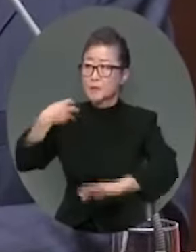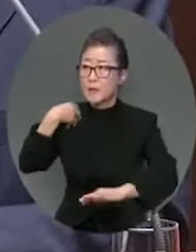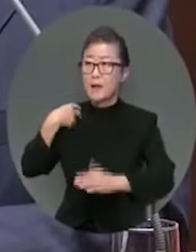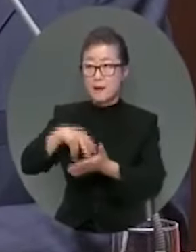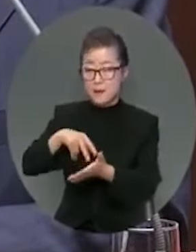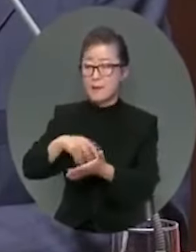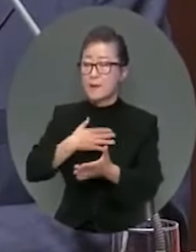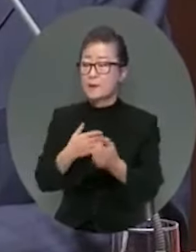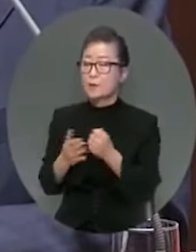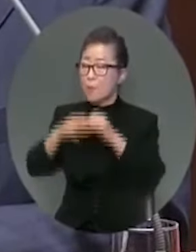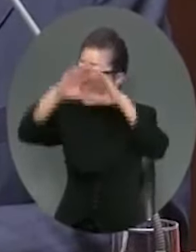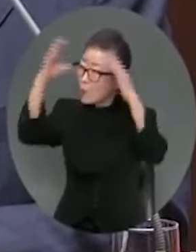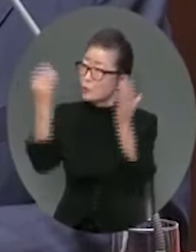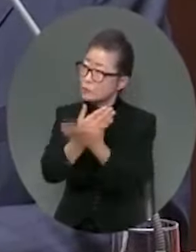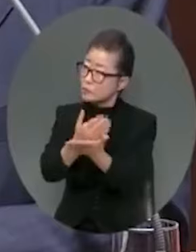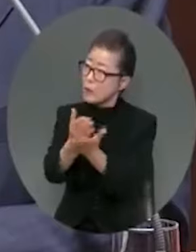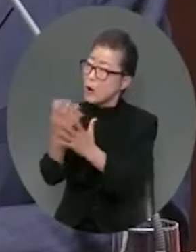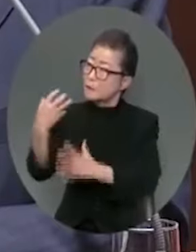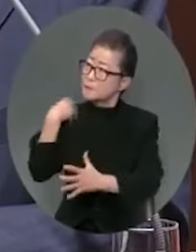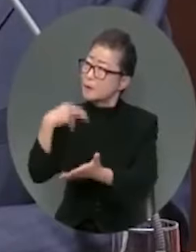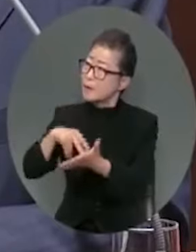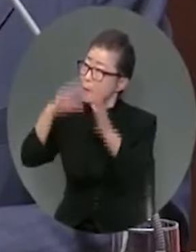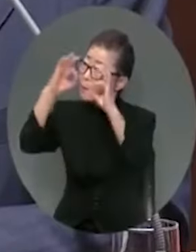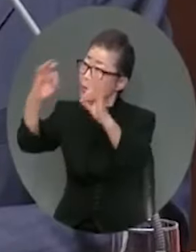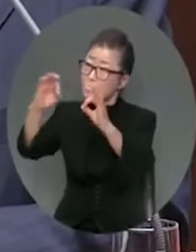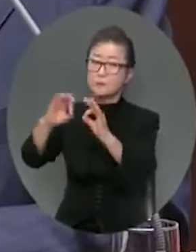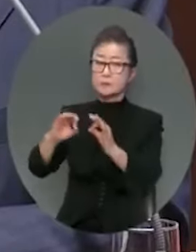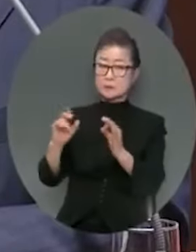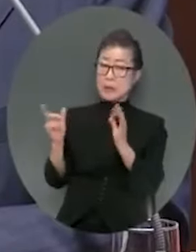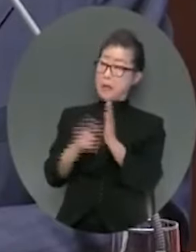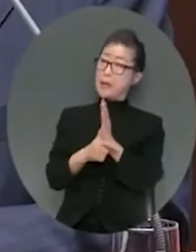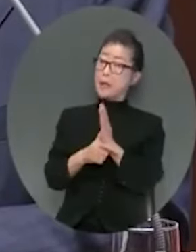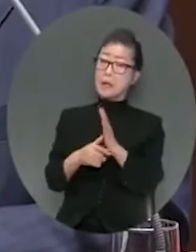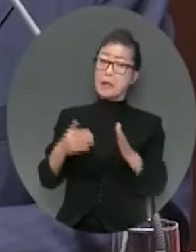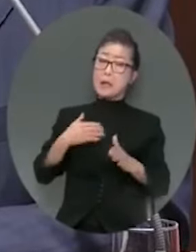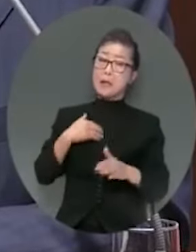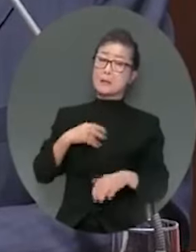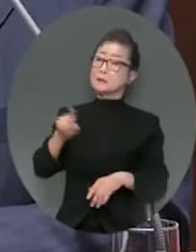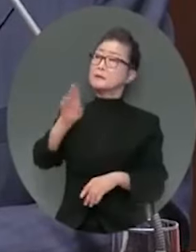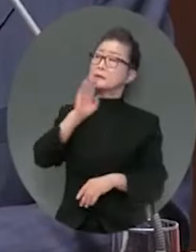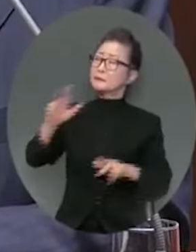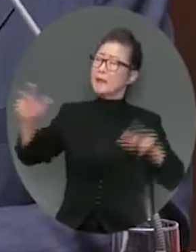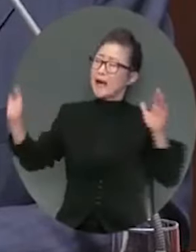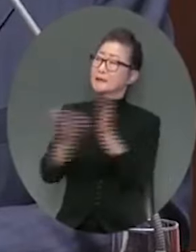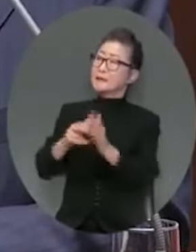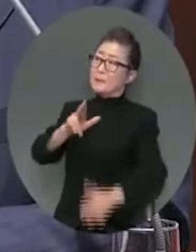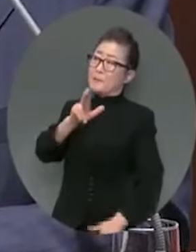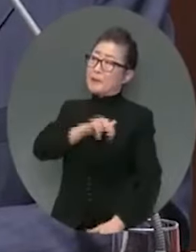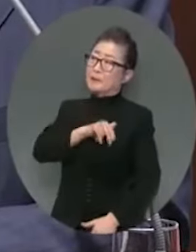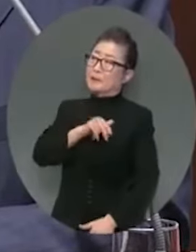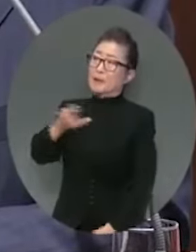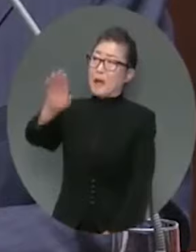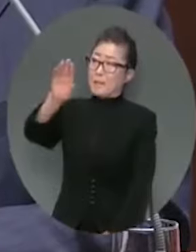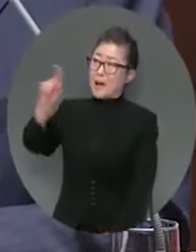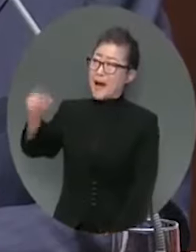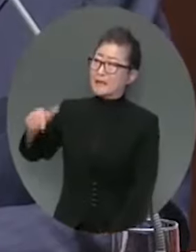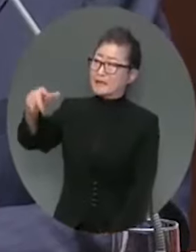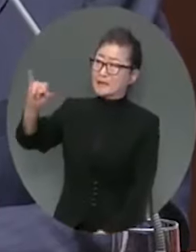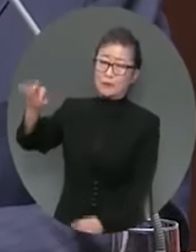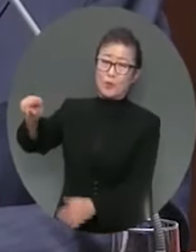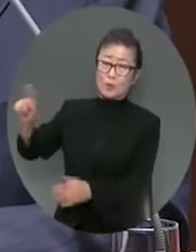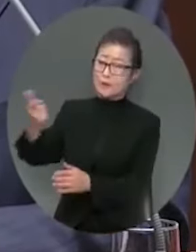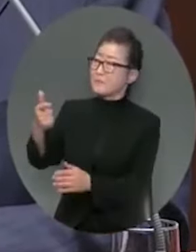홍보수석으로서 모든 정권에 걸쳐서 최고였던 박지원 의원님을 따라갈 사람이 없기 때문입니다.